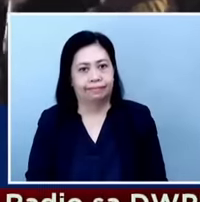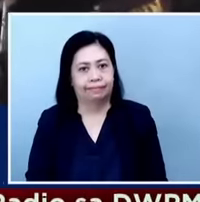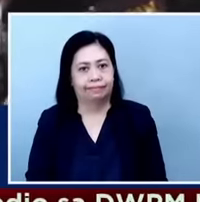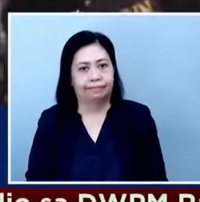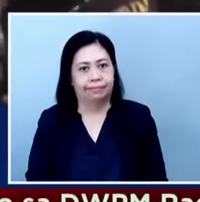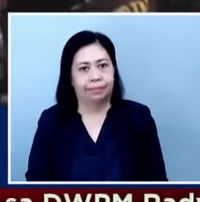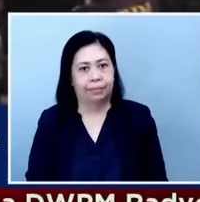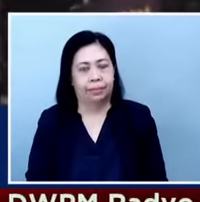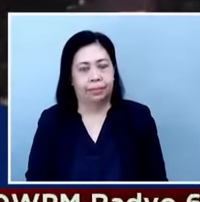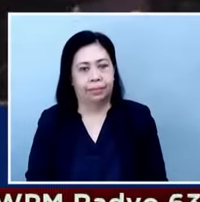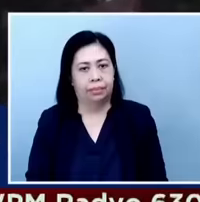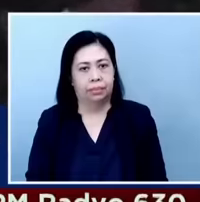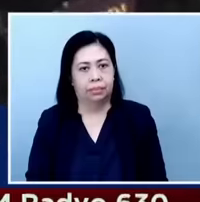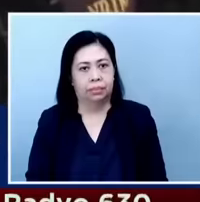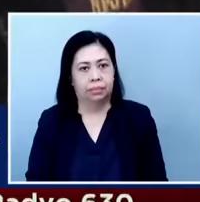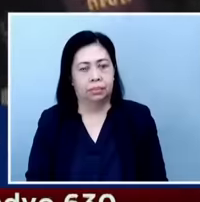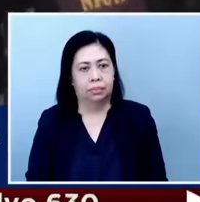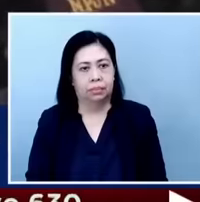Ayan na.